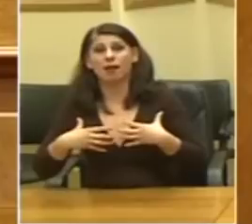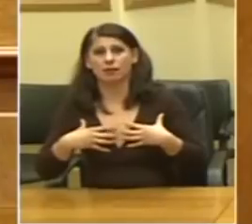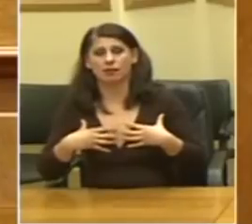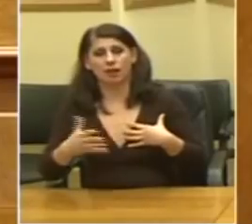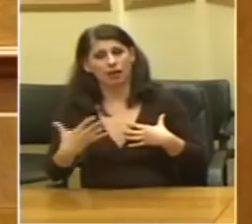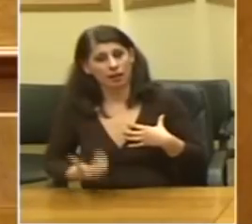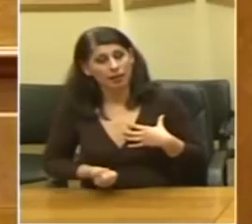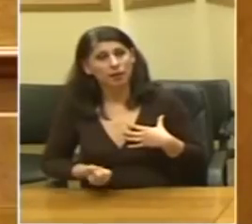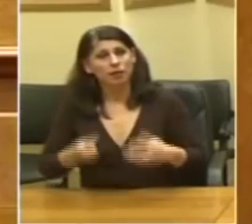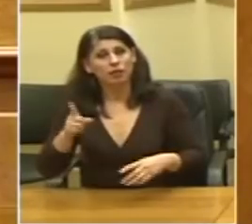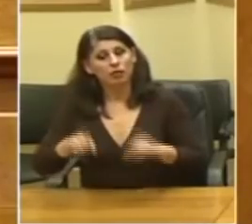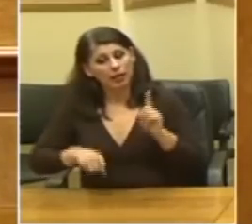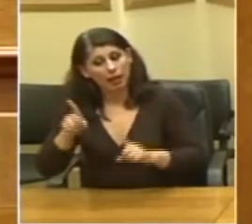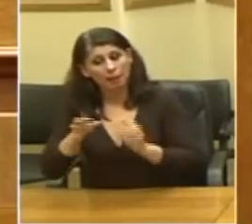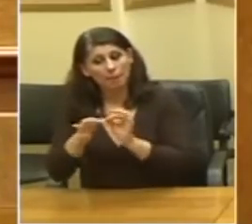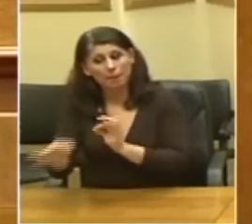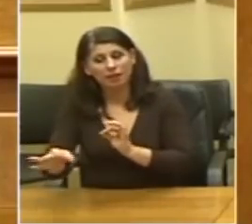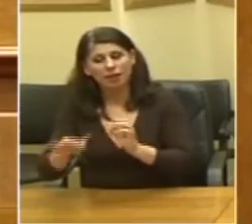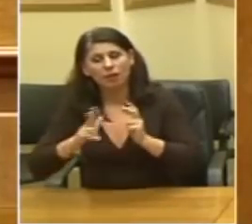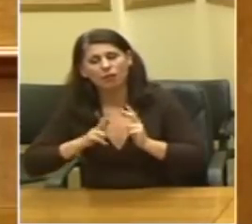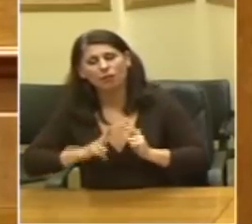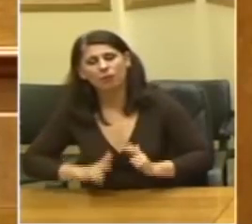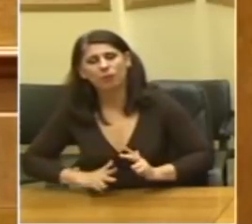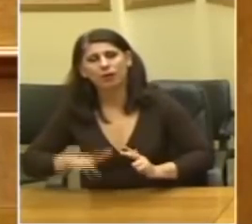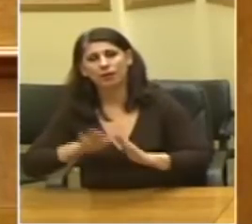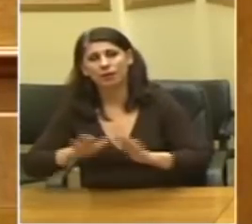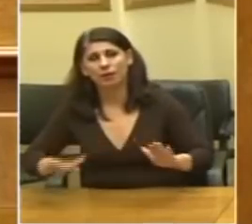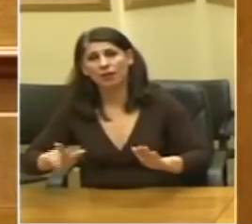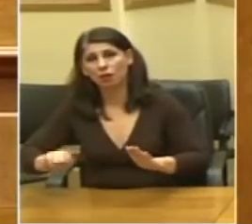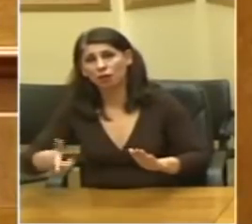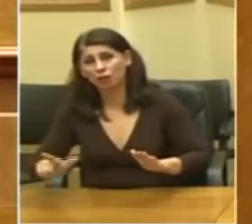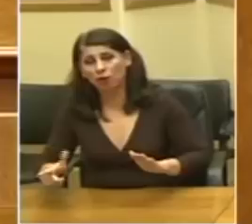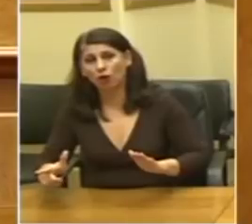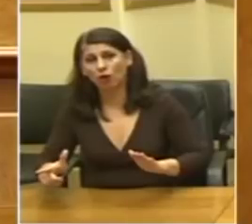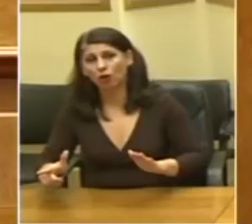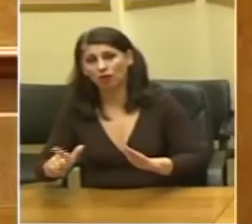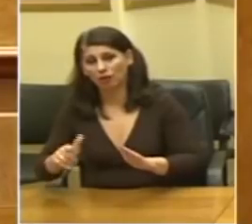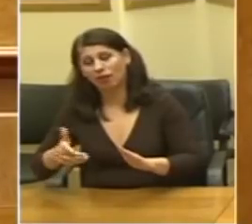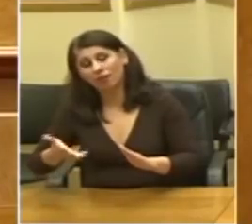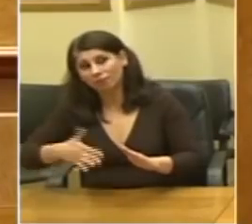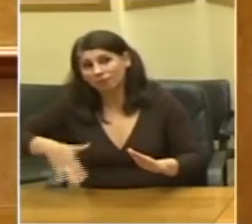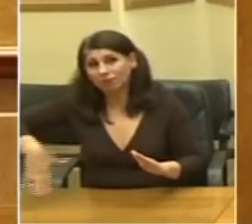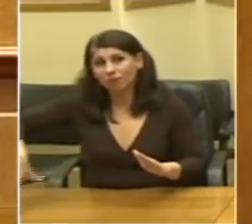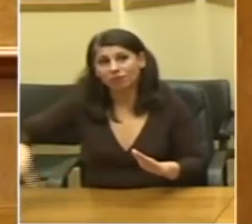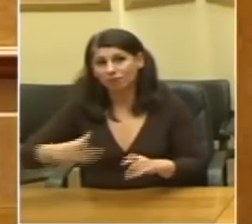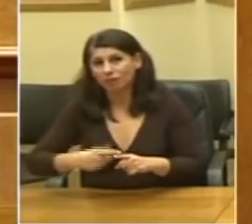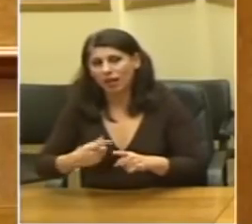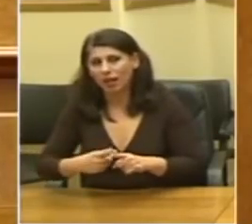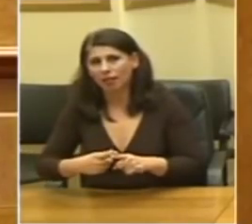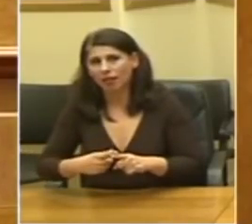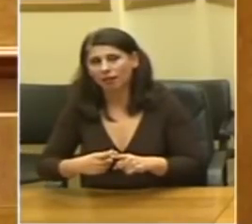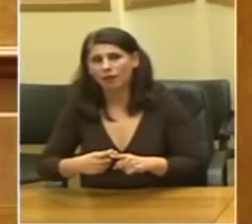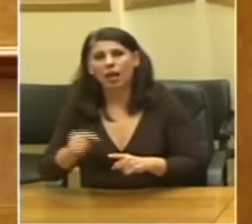να υπάρχουν κάποια μέτρα ανακούφισης για τα παιδιά των φτωχών και των λαϊκών οικογενειών. Και